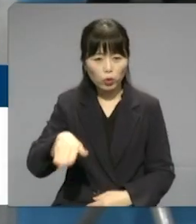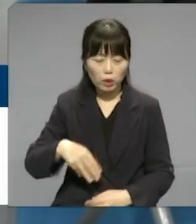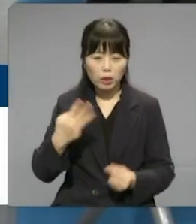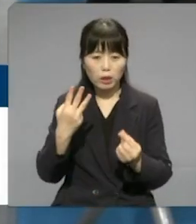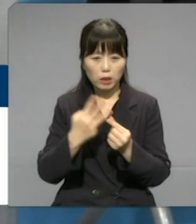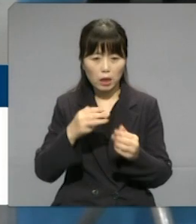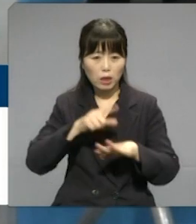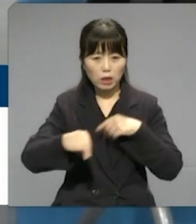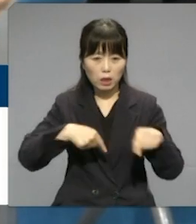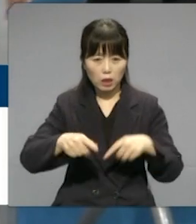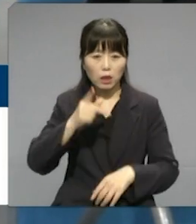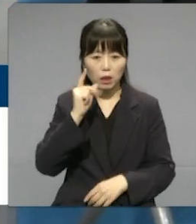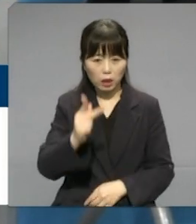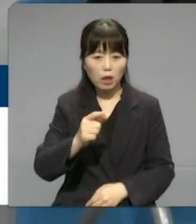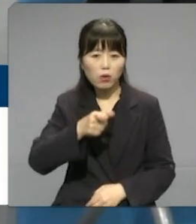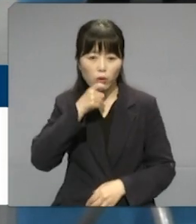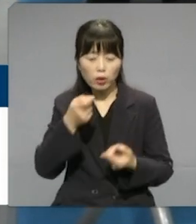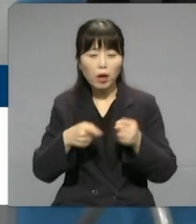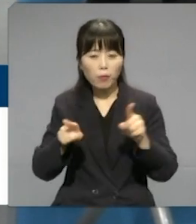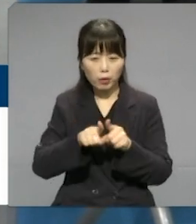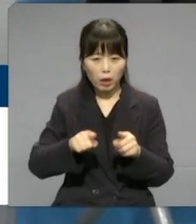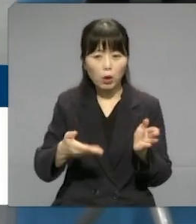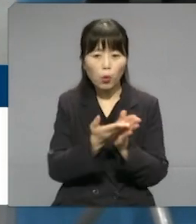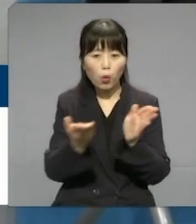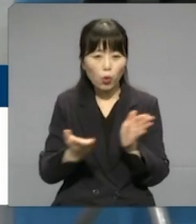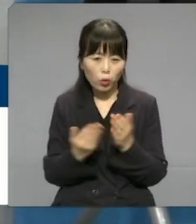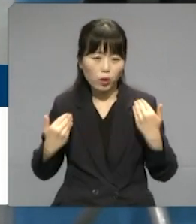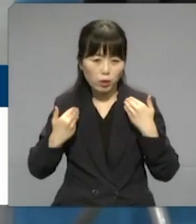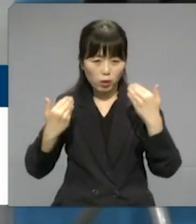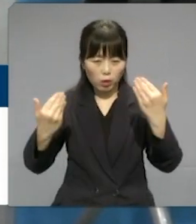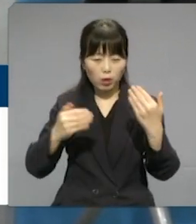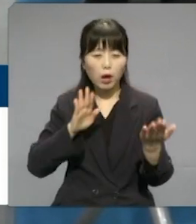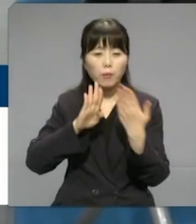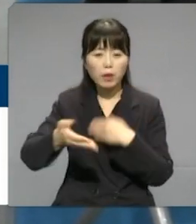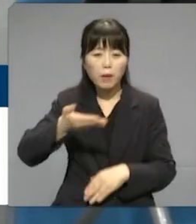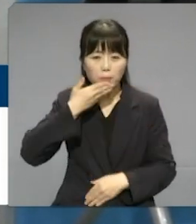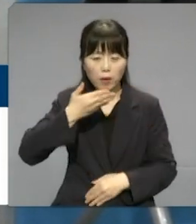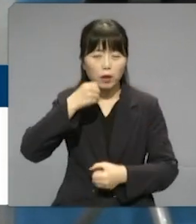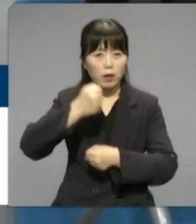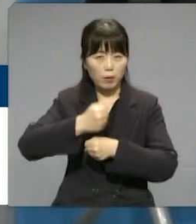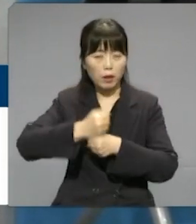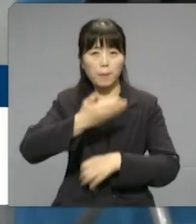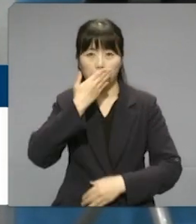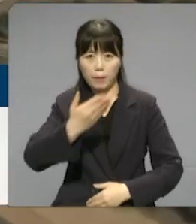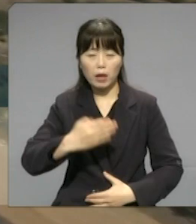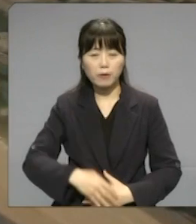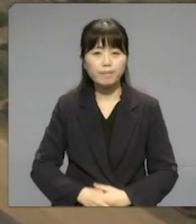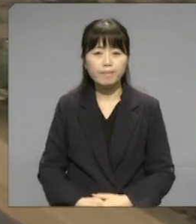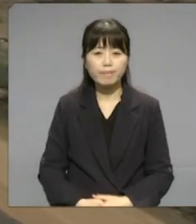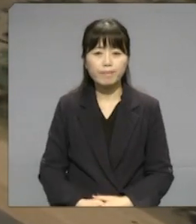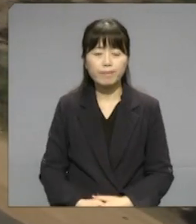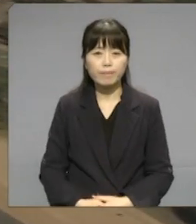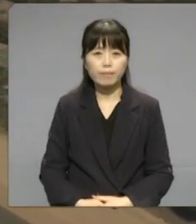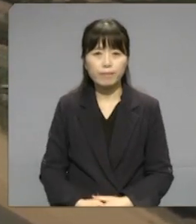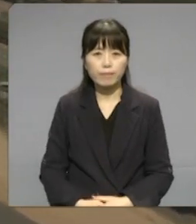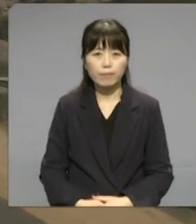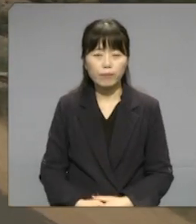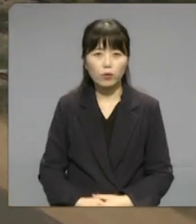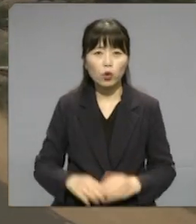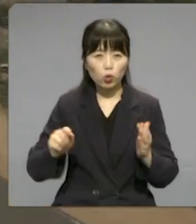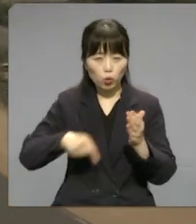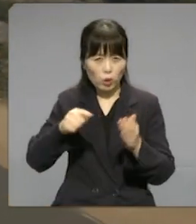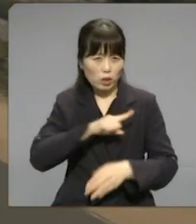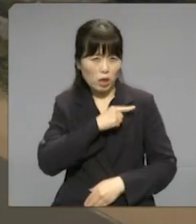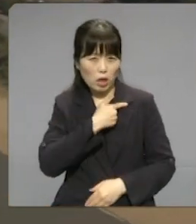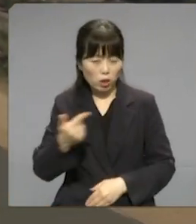지자체와 오토가 함께 시오를 성장시키고 아 미래 먹거리를 만들 수 있는 국내